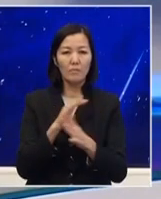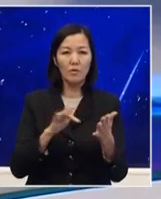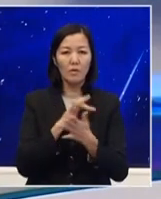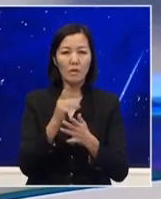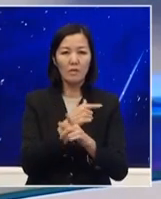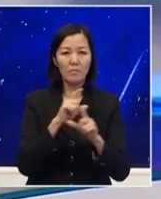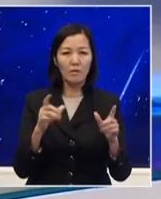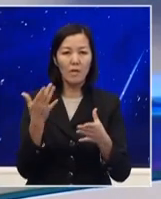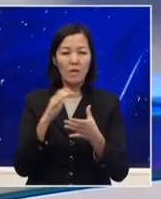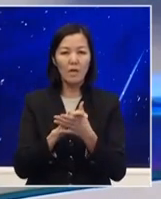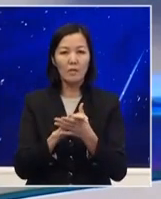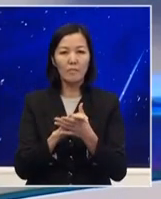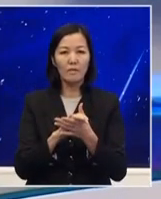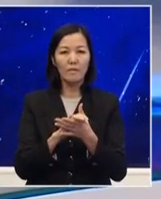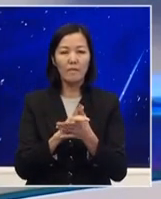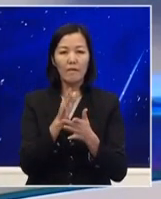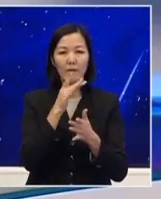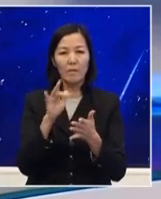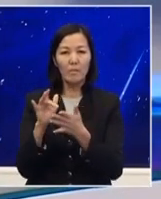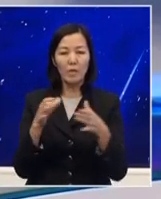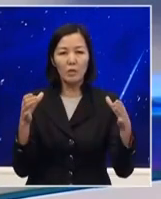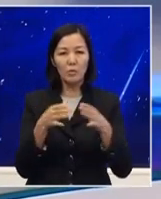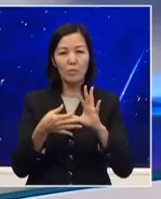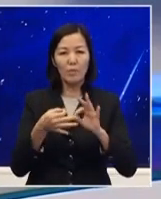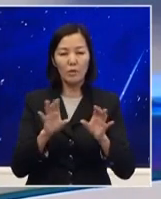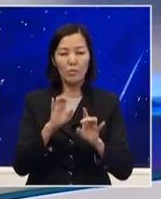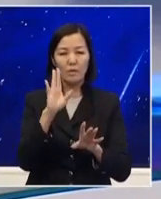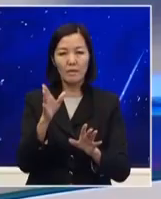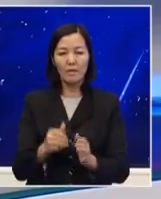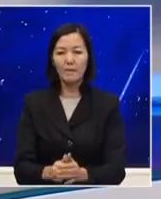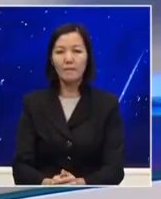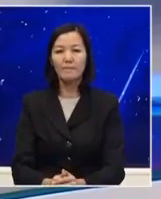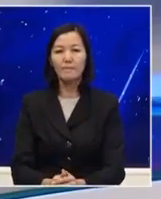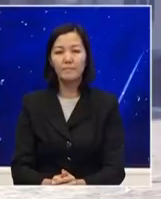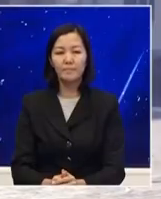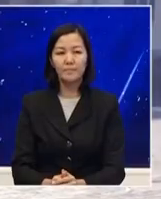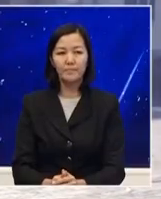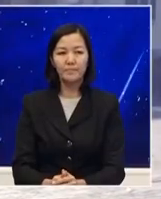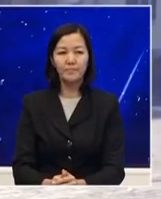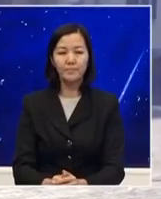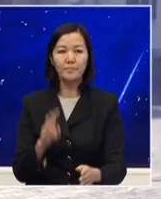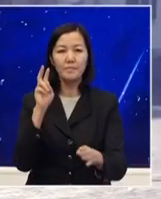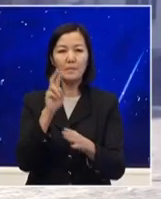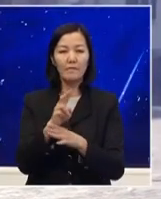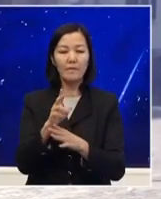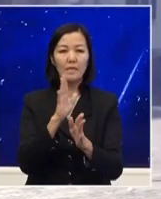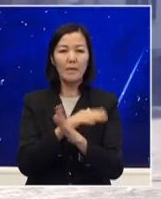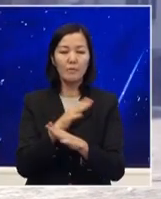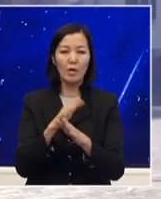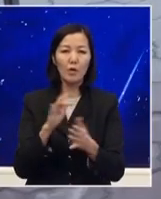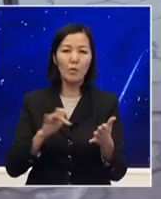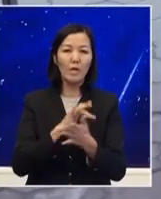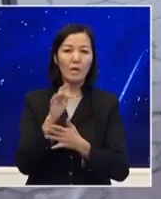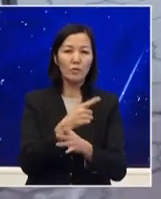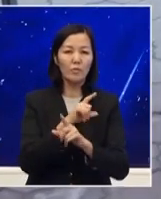городской больницы ознакомились корреспонденты во время пресс-тура. Подробности в сюжете. Визит в Капшагайскую городскую больницу